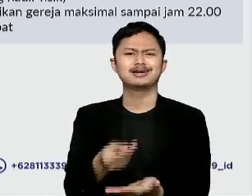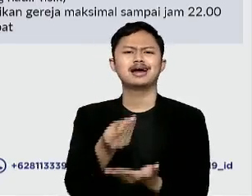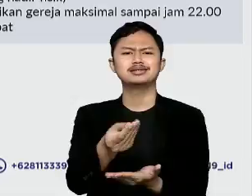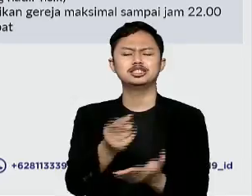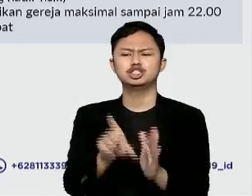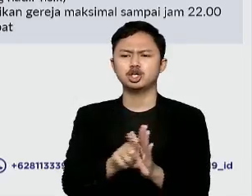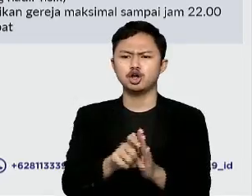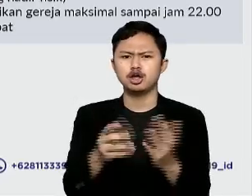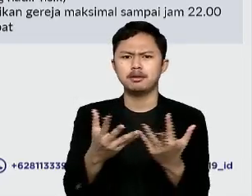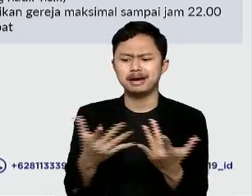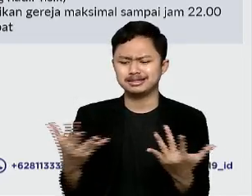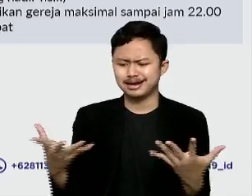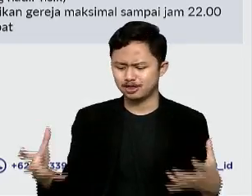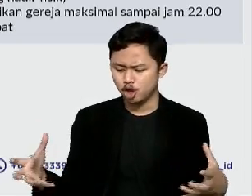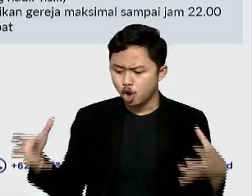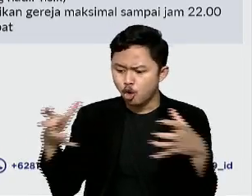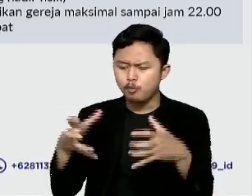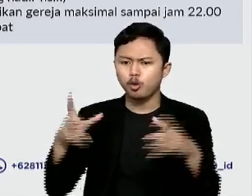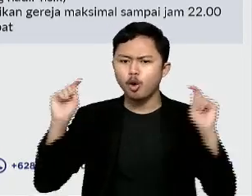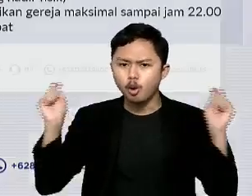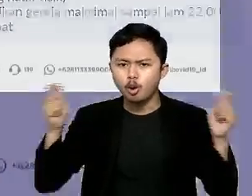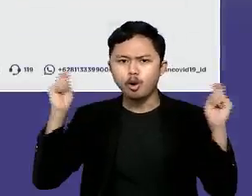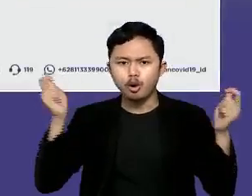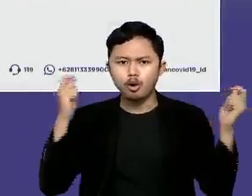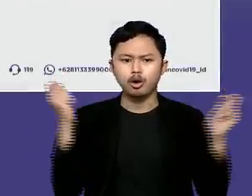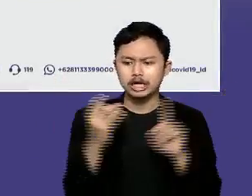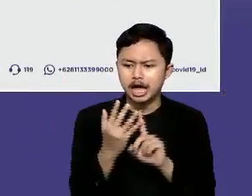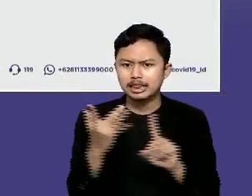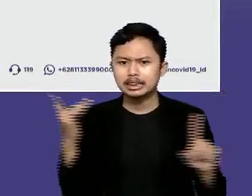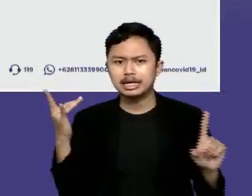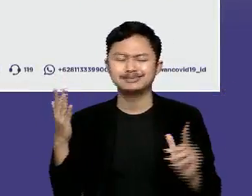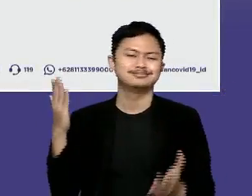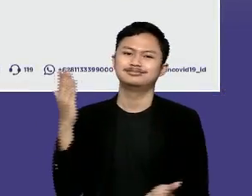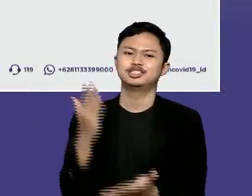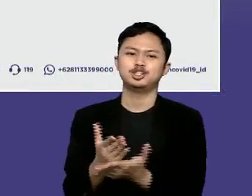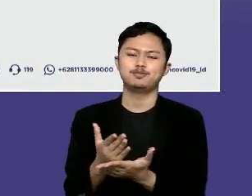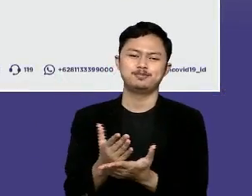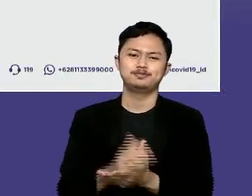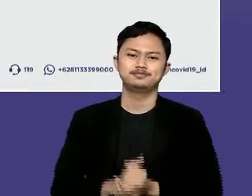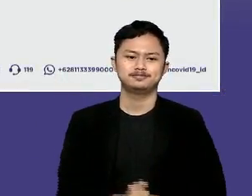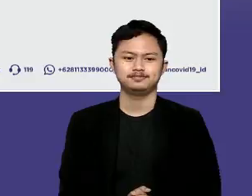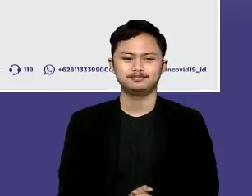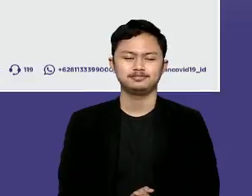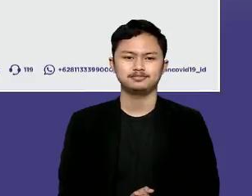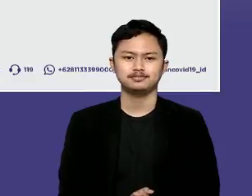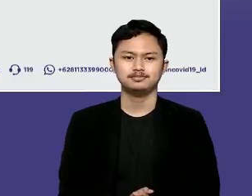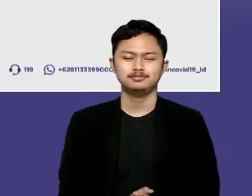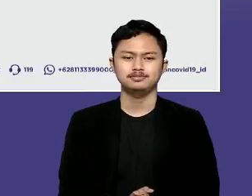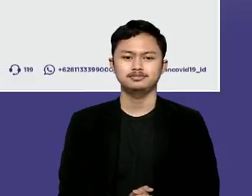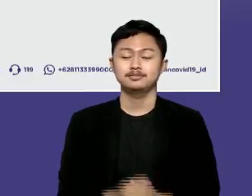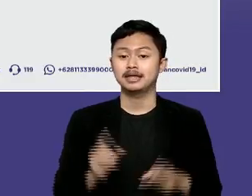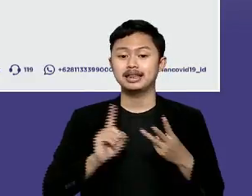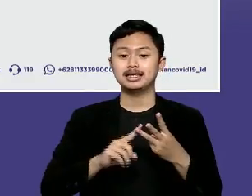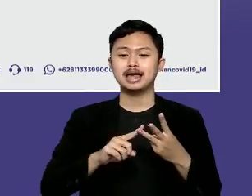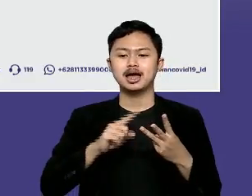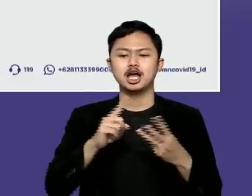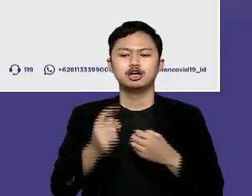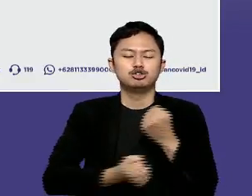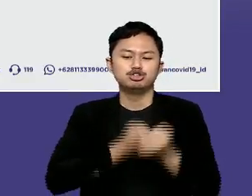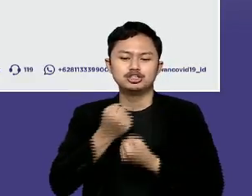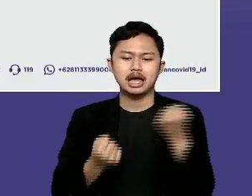dan pembubaran kerumunan seperti pawai atau arak-arakan maupun jamuan makan. Yang ketiga adalah upaya